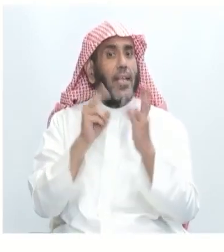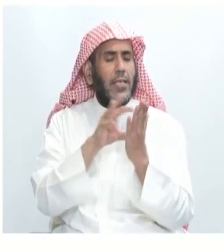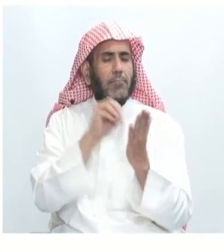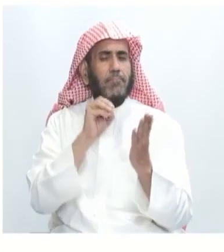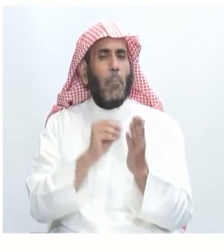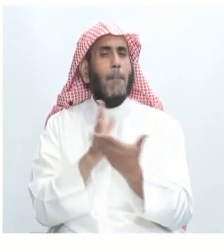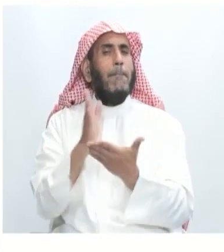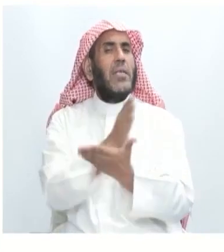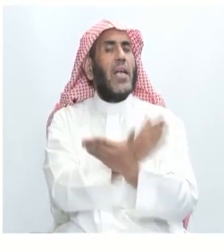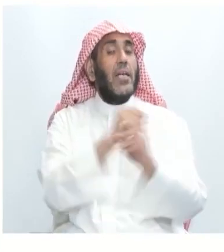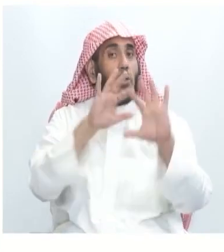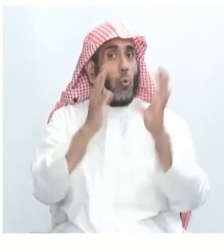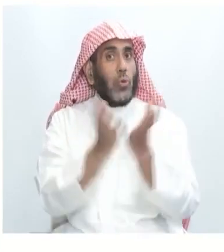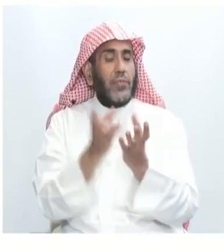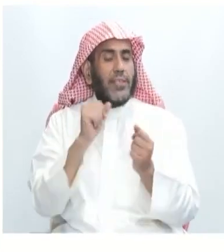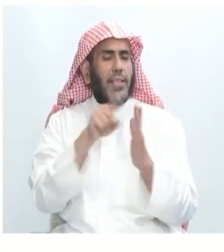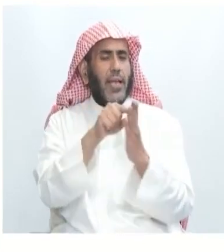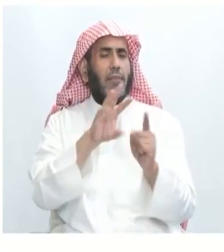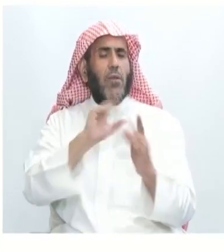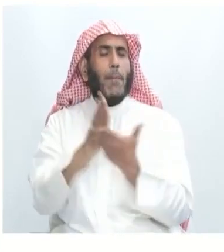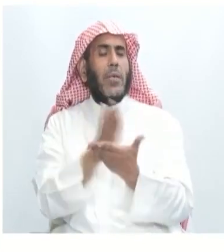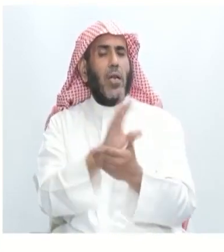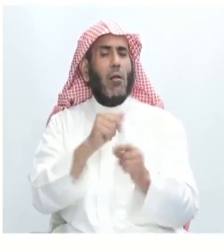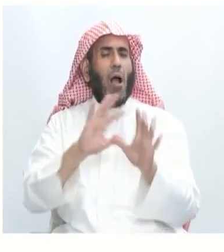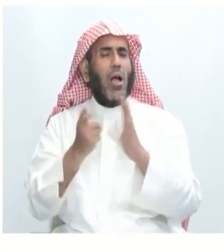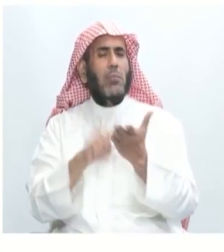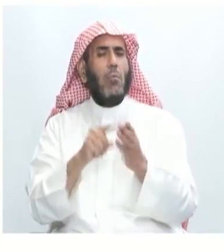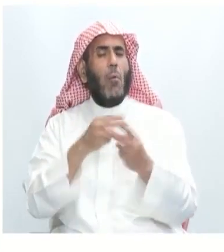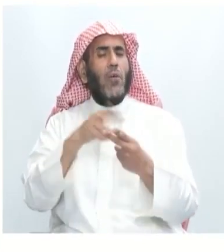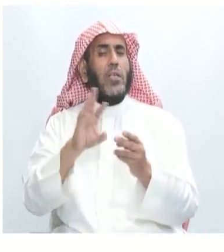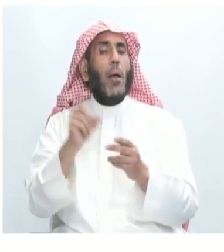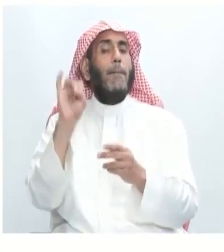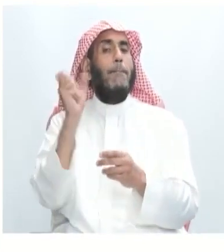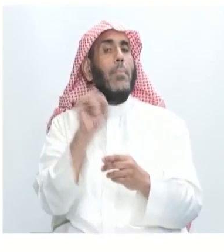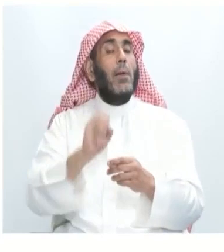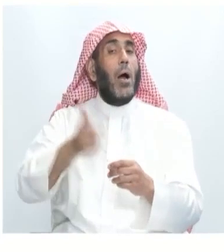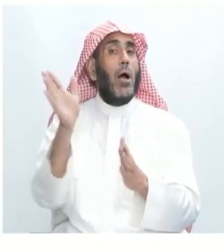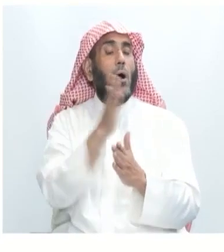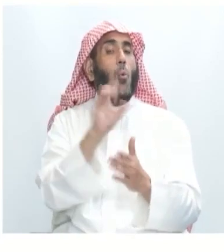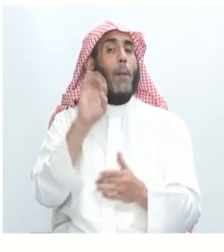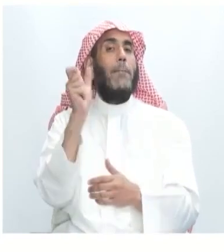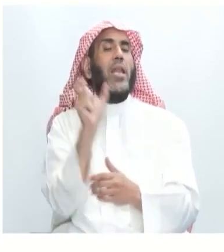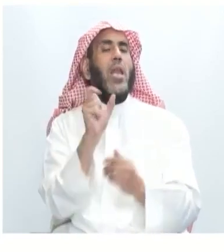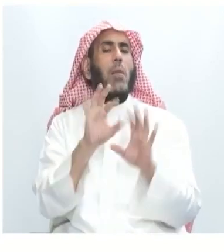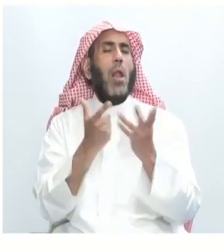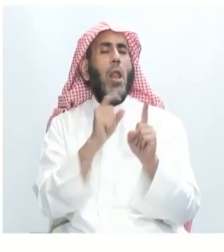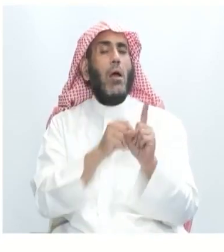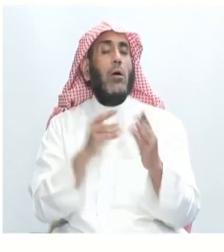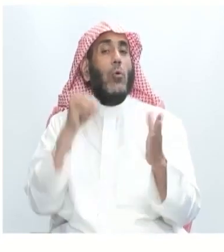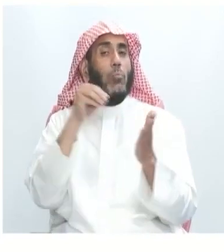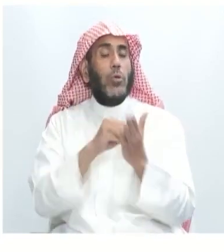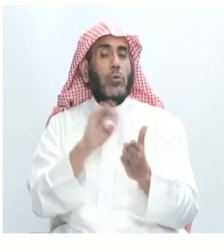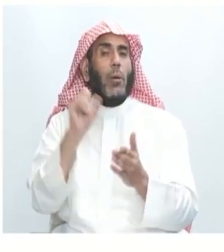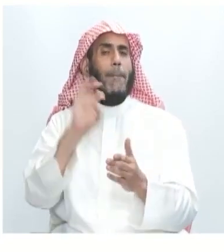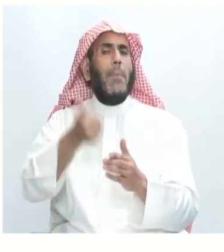مجالات الوصف العلمي لاحظ التعريف في مجال علمي قد تاتي بفاتح الاسئله ما ومن لاحظوا ما ومن محتوى الاجابه